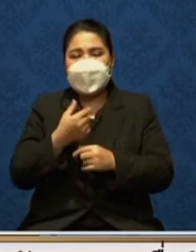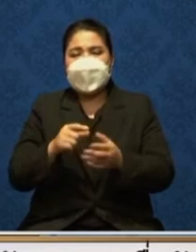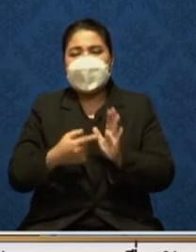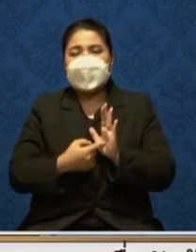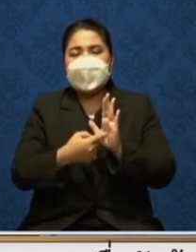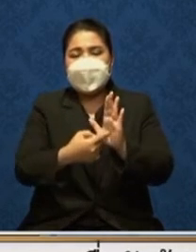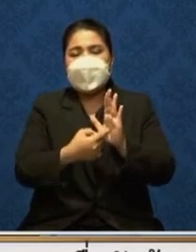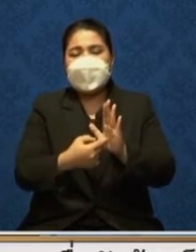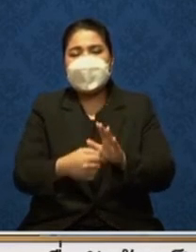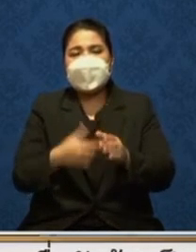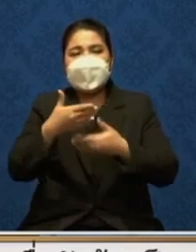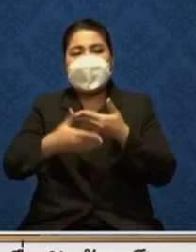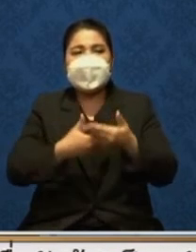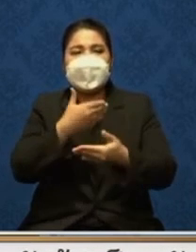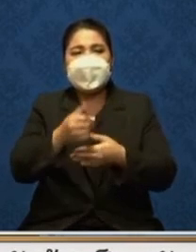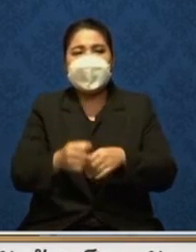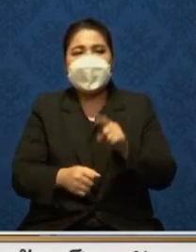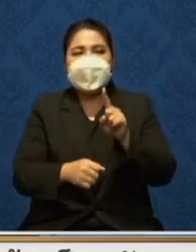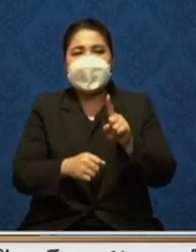130 ล้านบาท